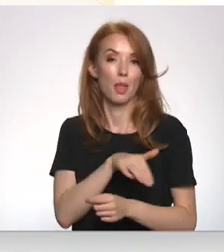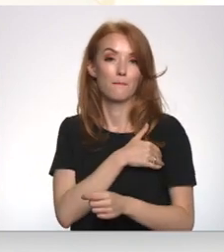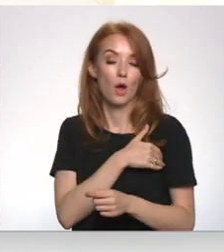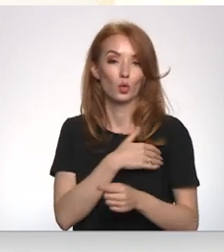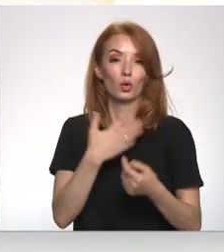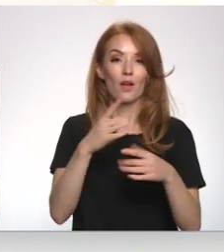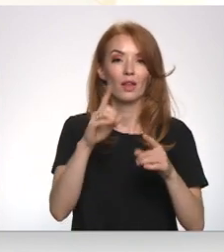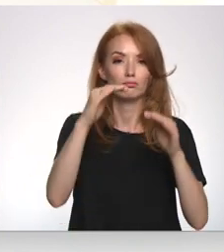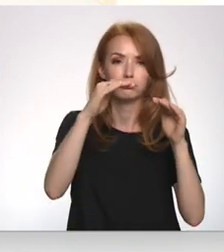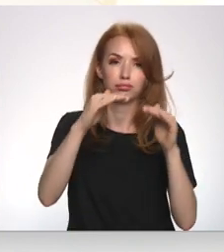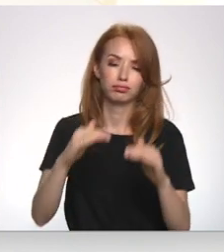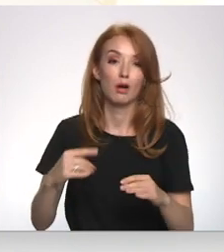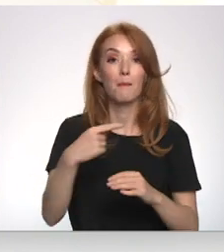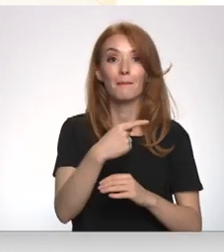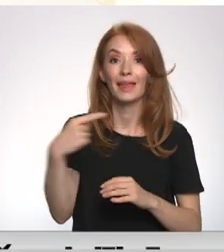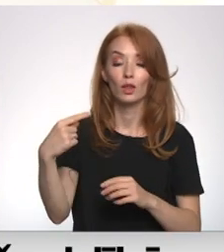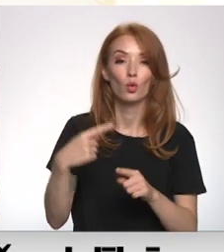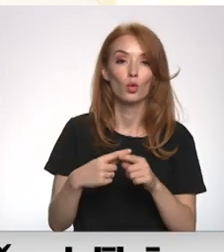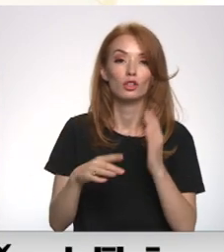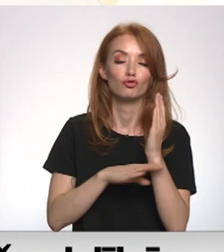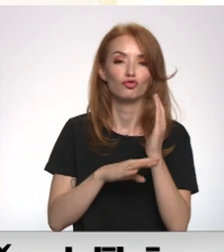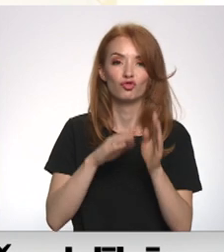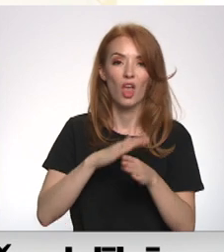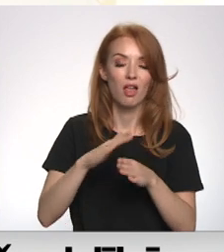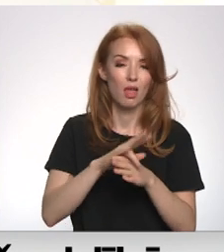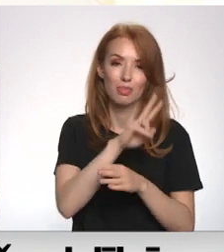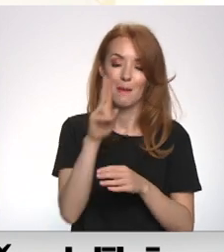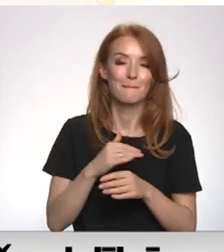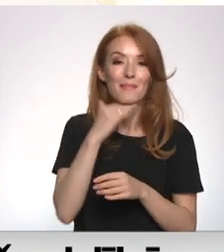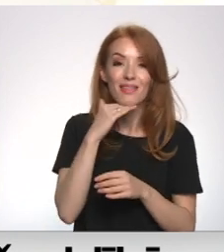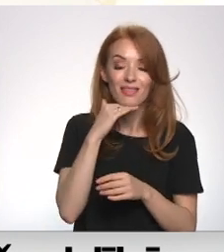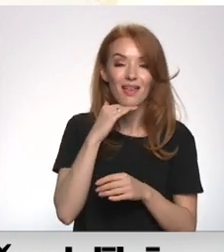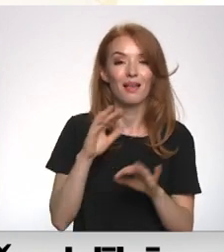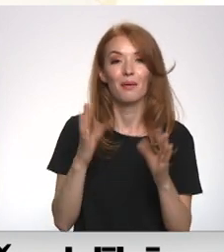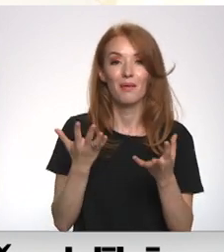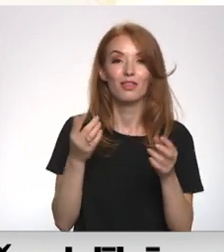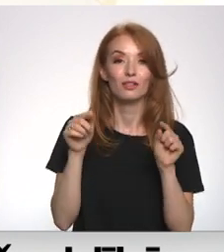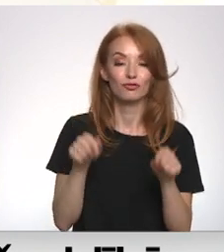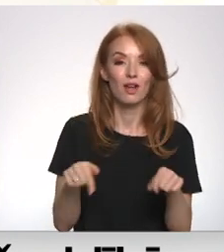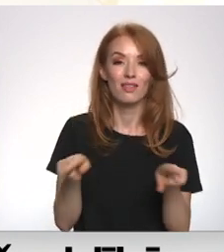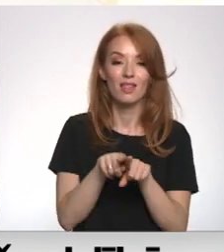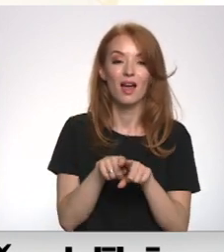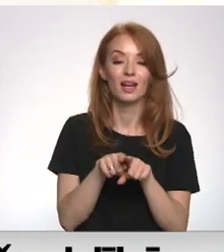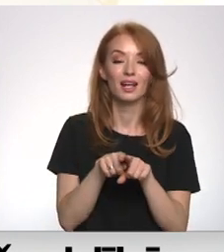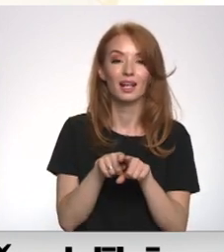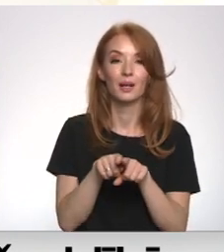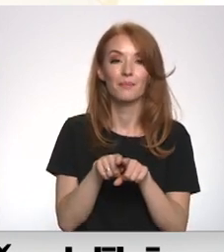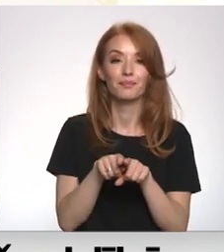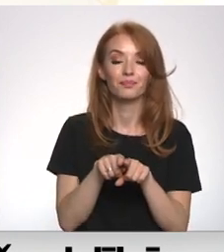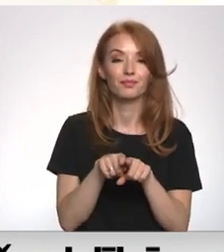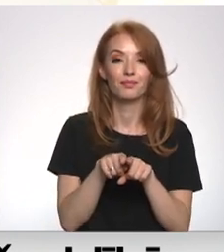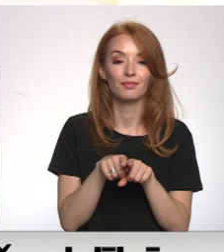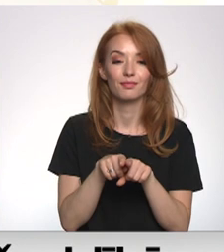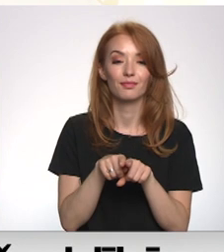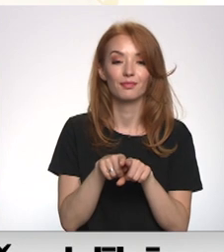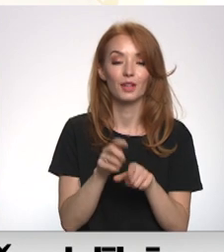sasniedz būtisks mīnus un ar šķeldu nepietiek. Bet šeit arī noteikti